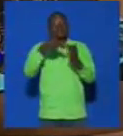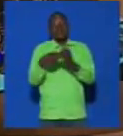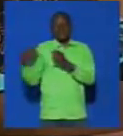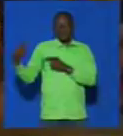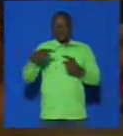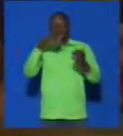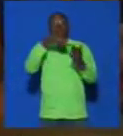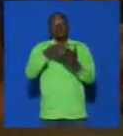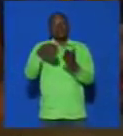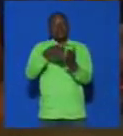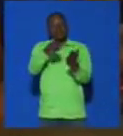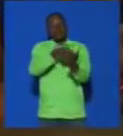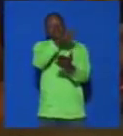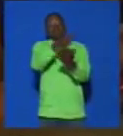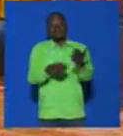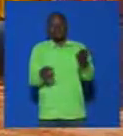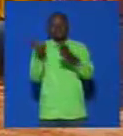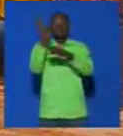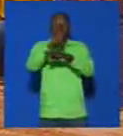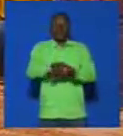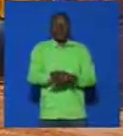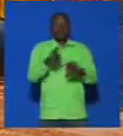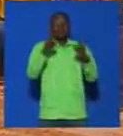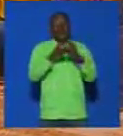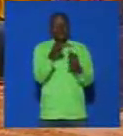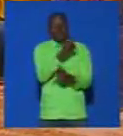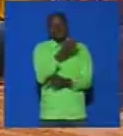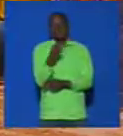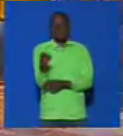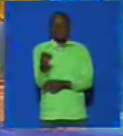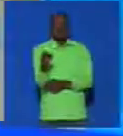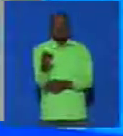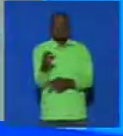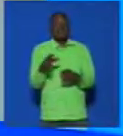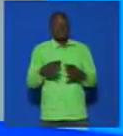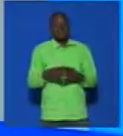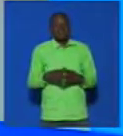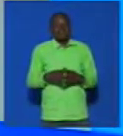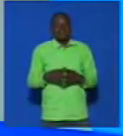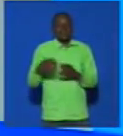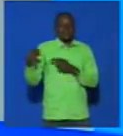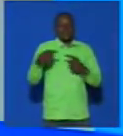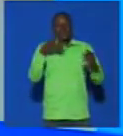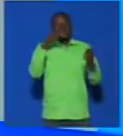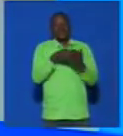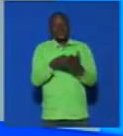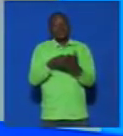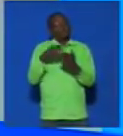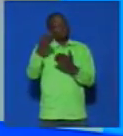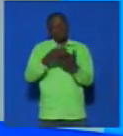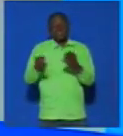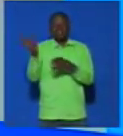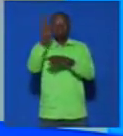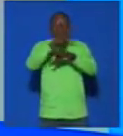lutte contre la radicalisation long et l'extrémisme violent au briquet la face aux la lutte contre l'extrémisme violent et